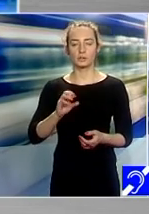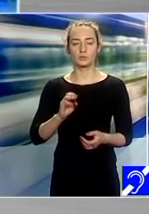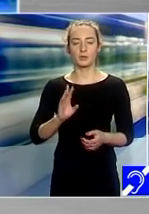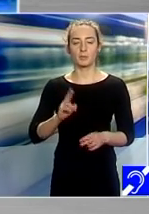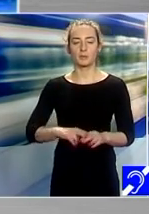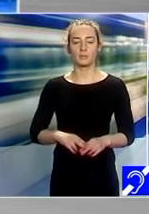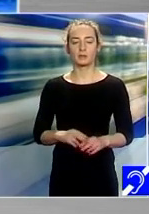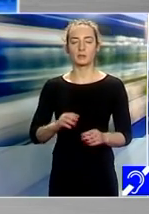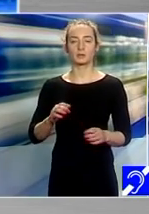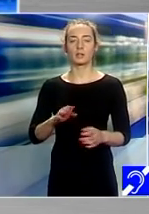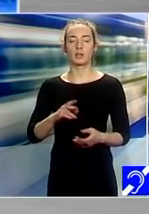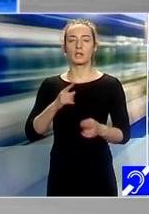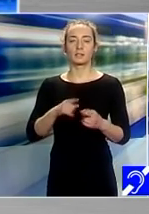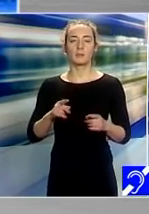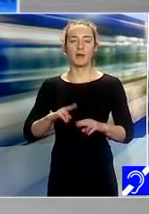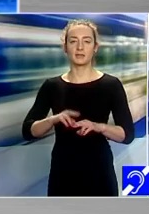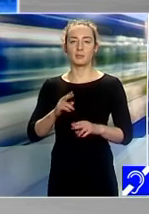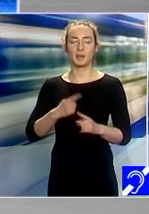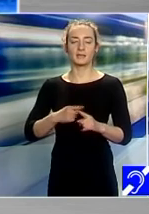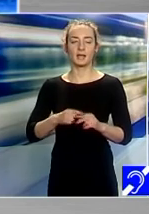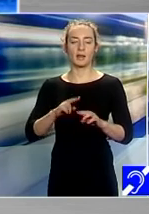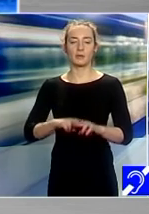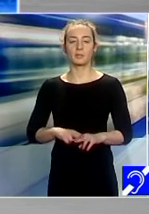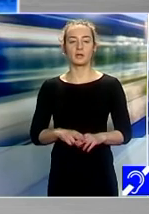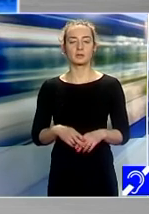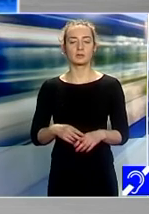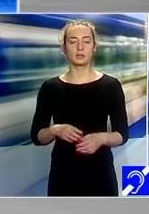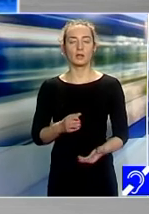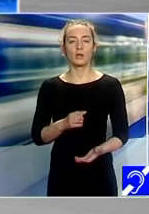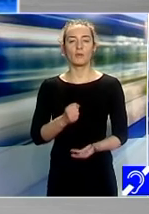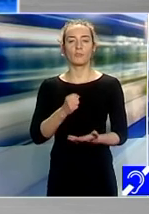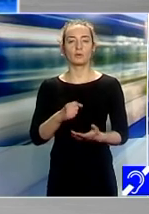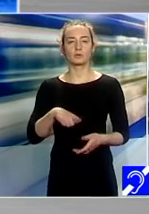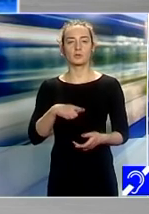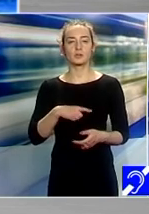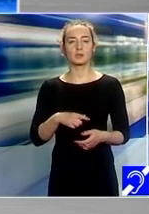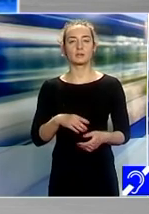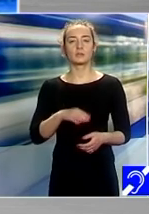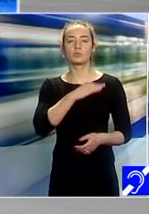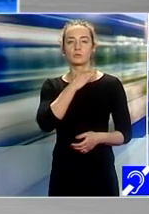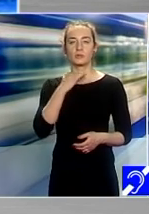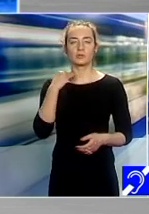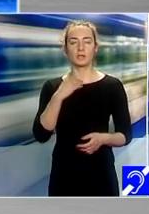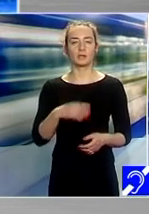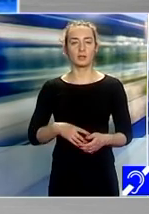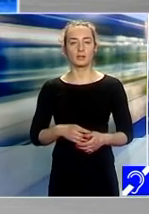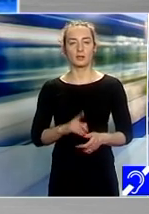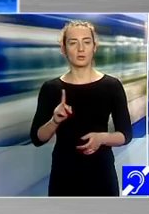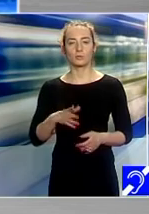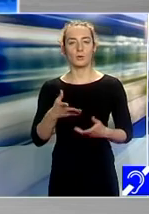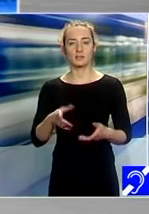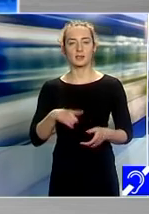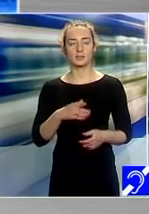din stoc pentru 2016. Deci fondurile pentru adresabilitatea actuală sunt ultra-suficiente, deci ne ajung. Nu asta e